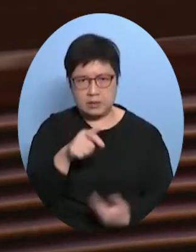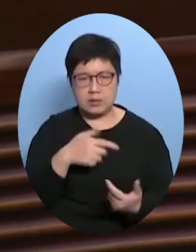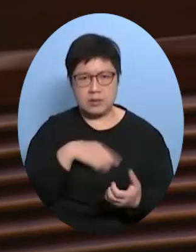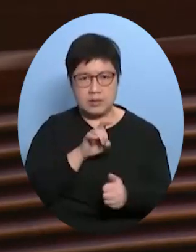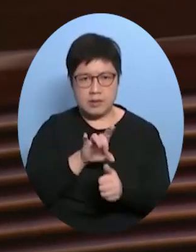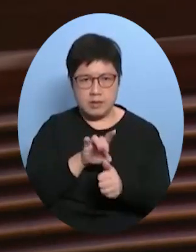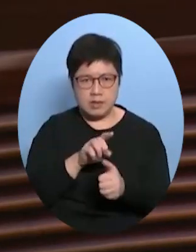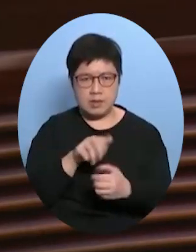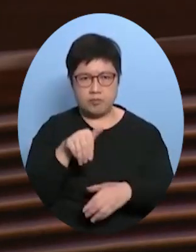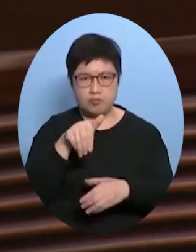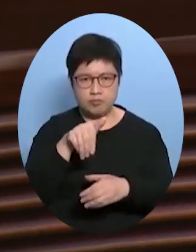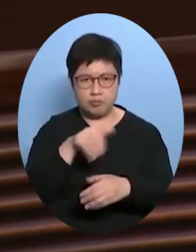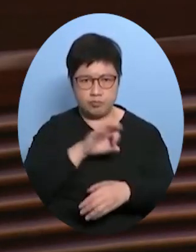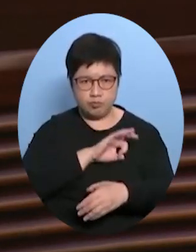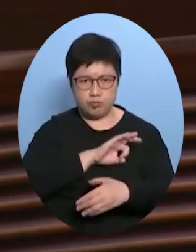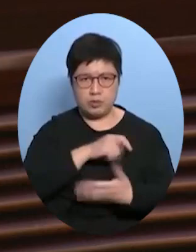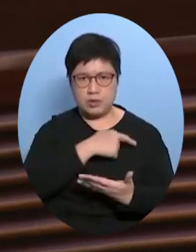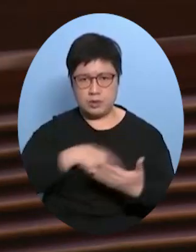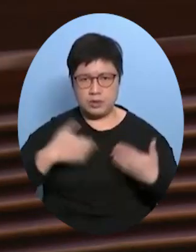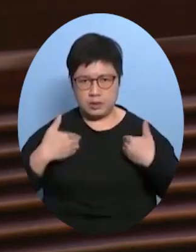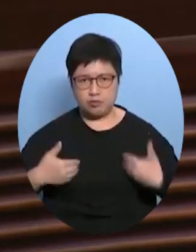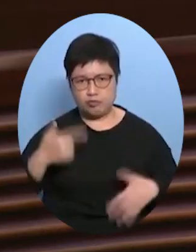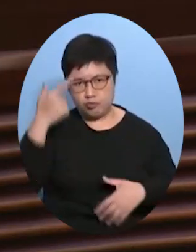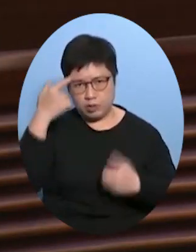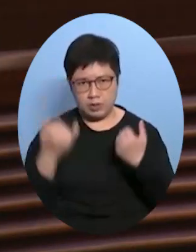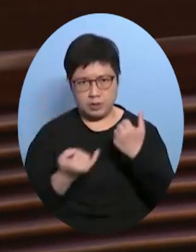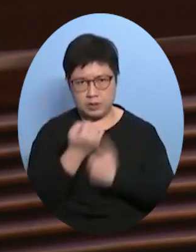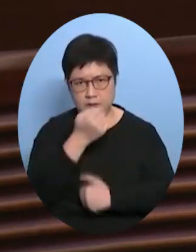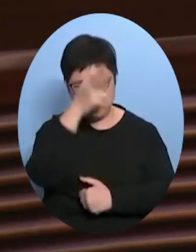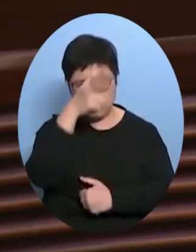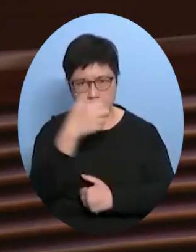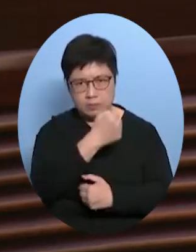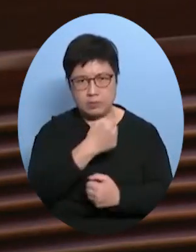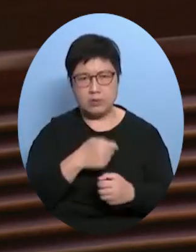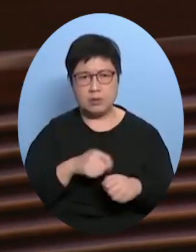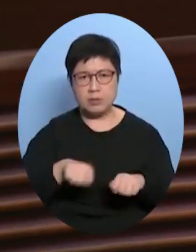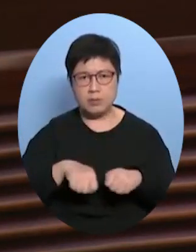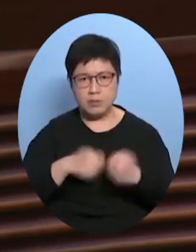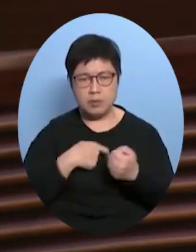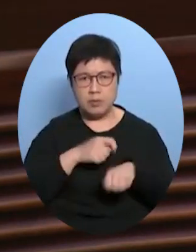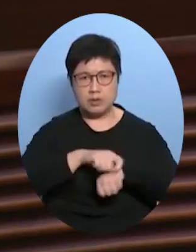議會的平台和議員的身份，試圖顛覆政權，破壞國家主權、